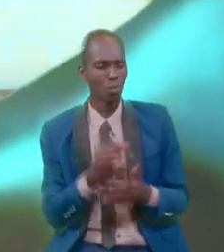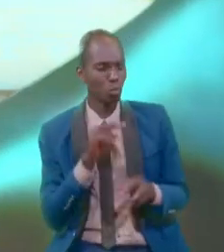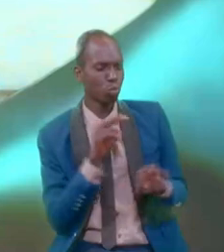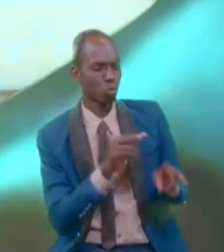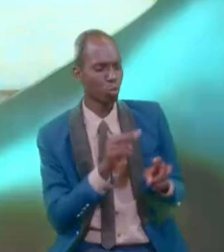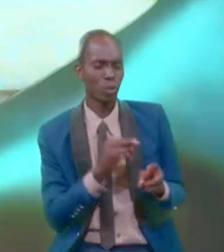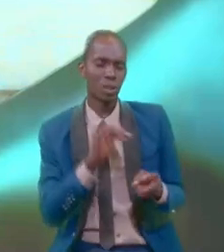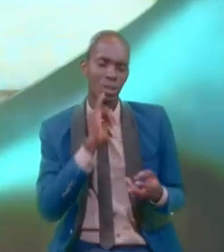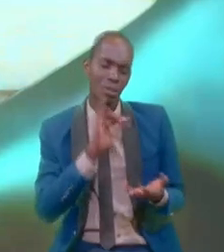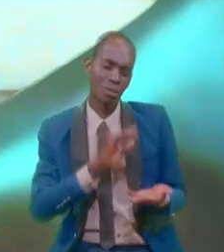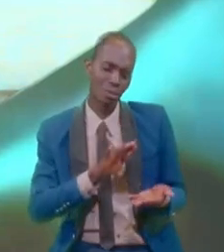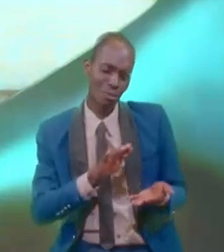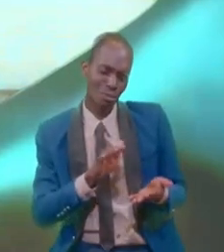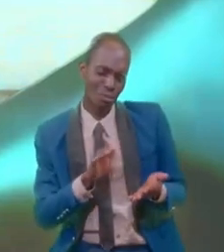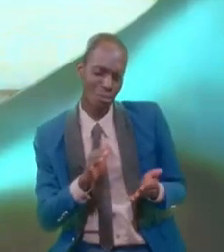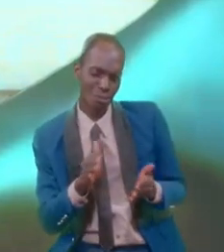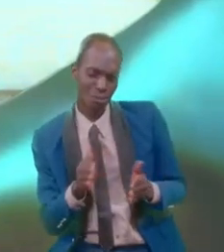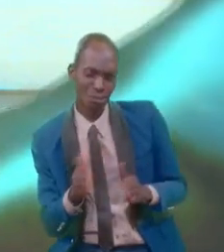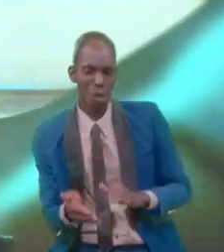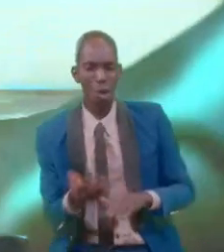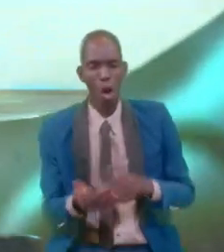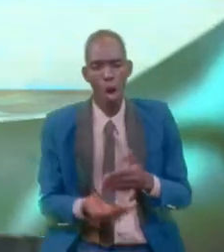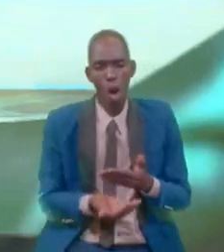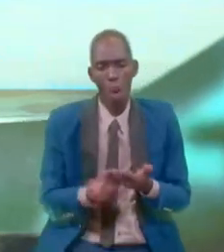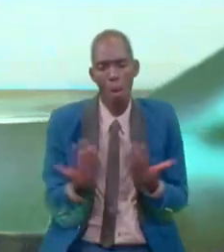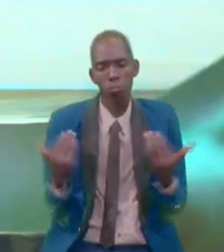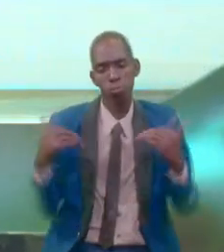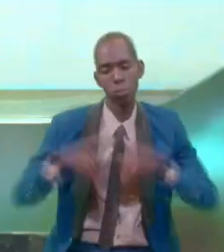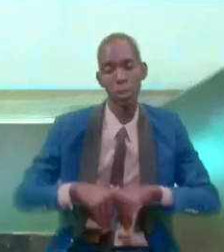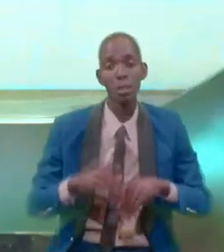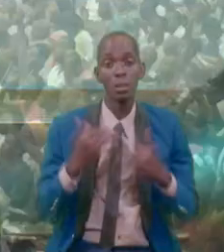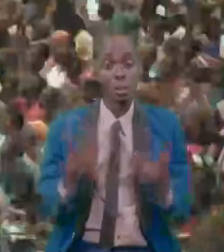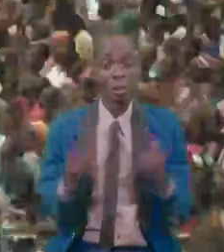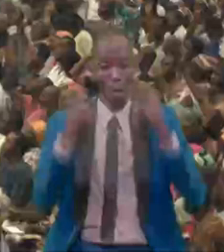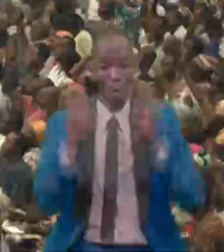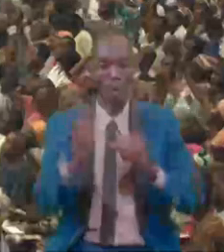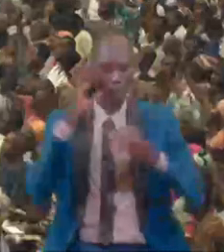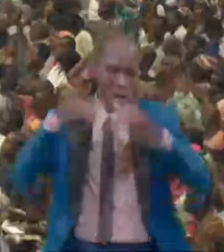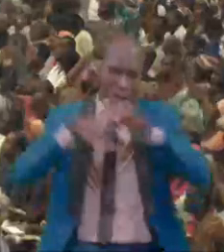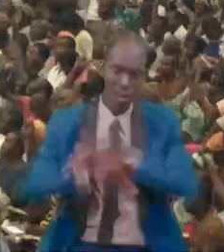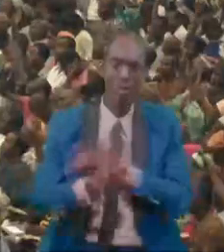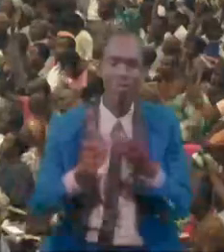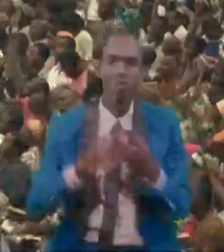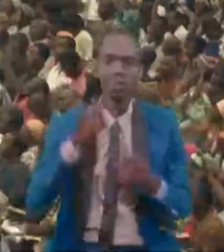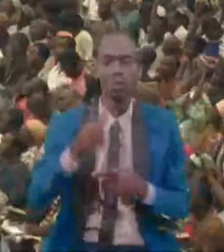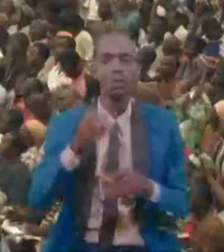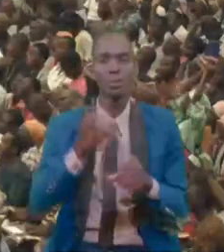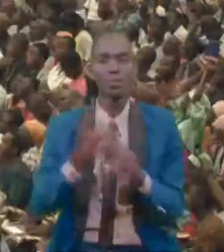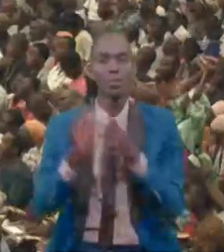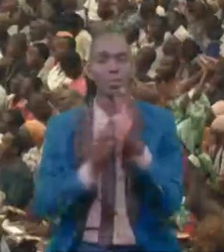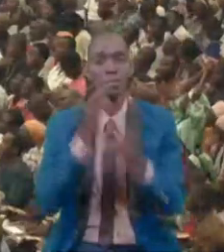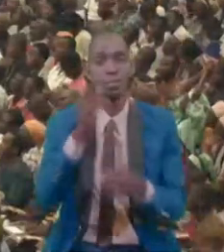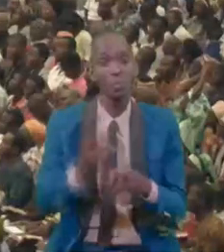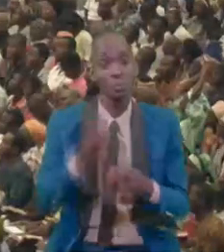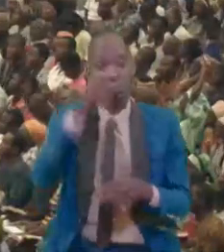meurent et vous êtes presque sur le point de s'effondrer. La puissance va rentrer en vous ce soir au nom de